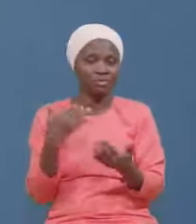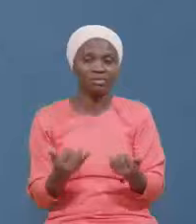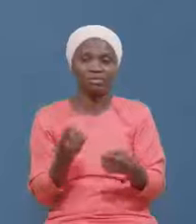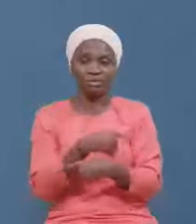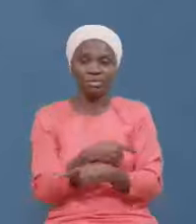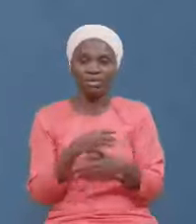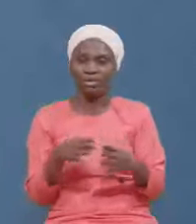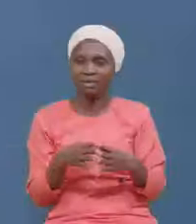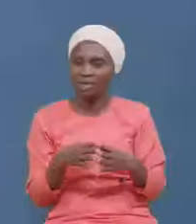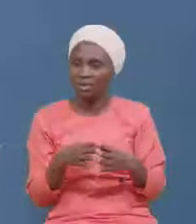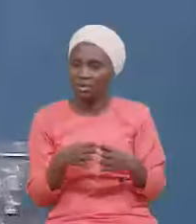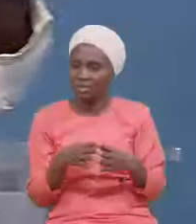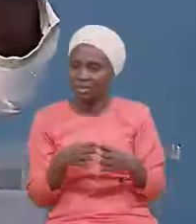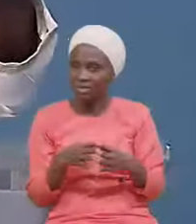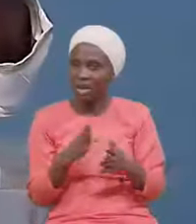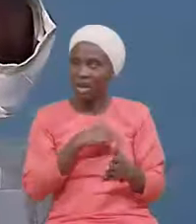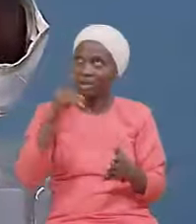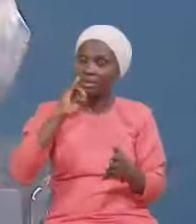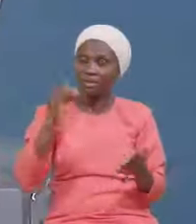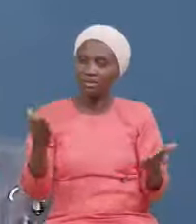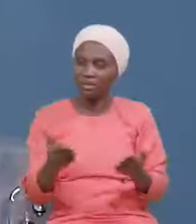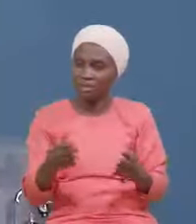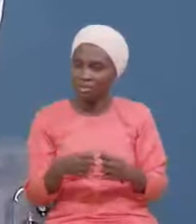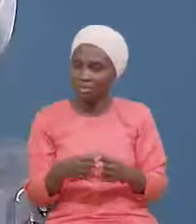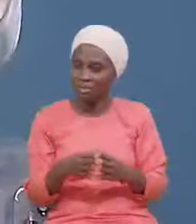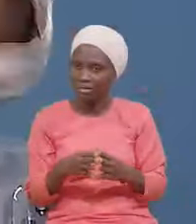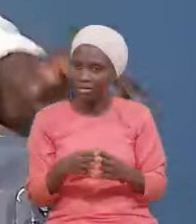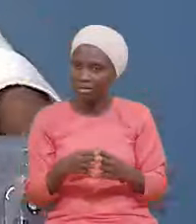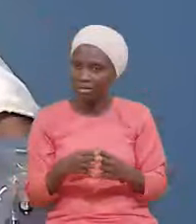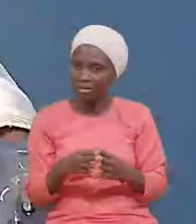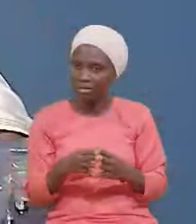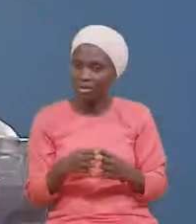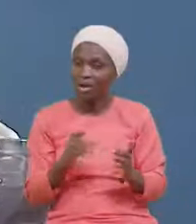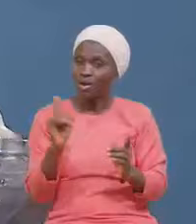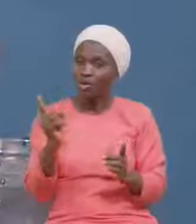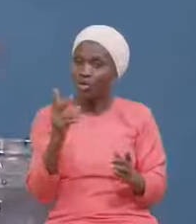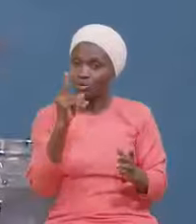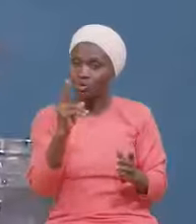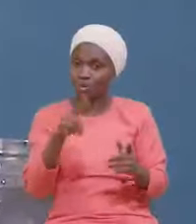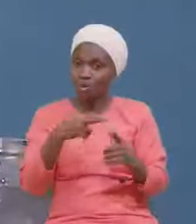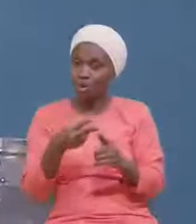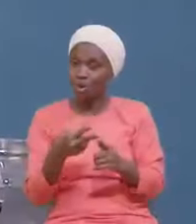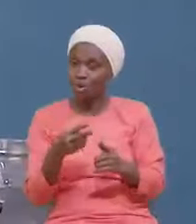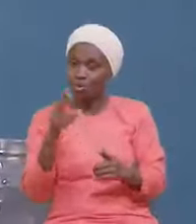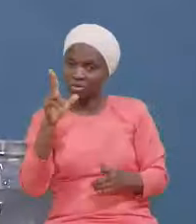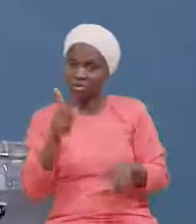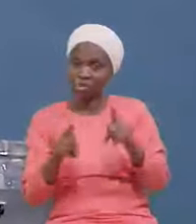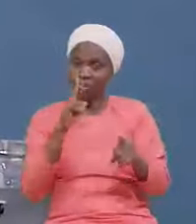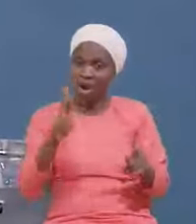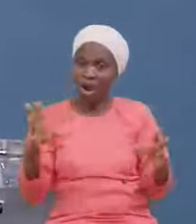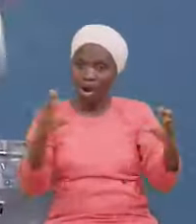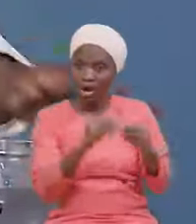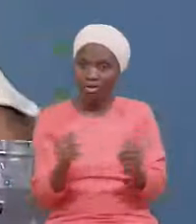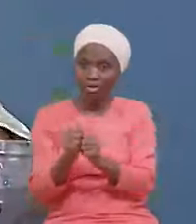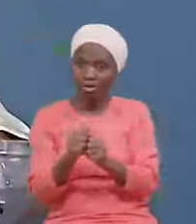మరలా చేయగలడు. And he's here. ఆయన ఇక్కడ ఉన్నారు. What you or three are gathered in my name, I am